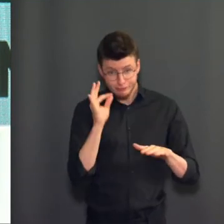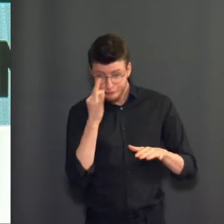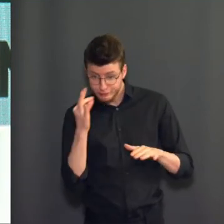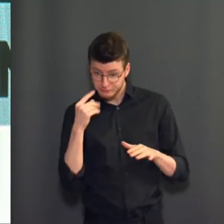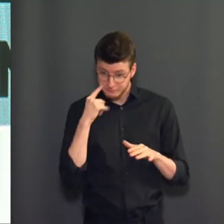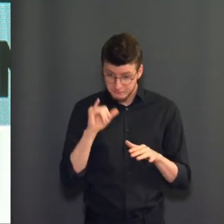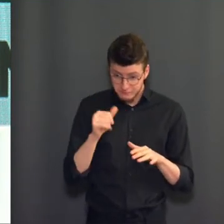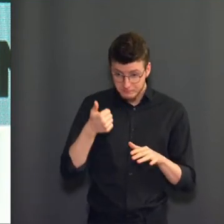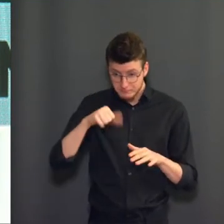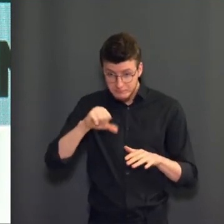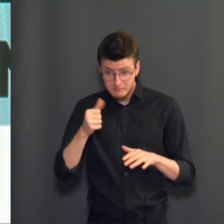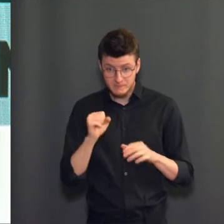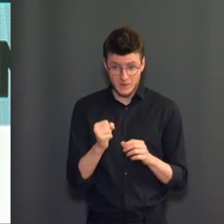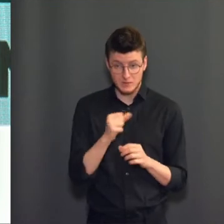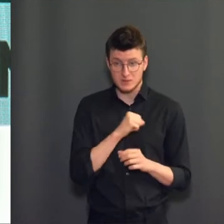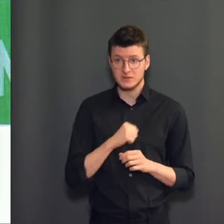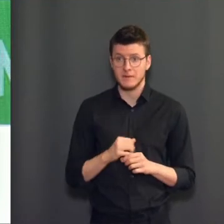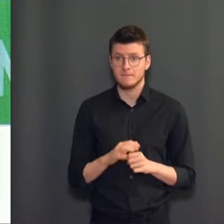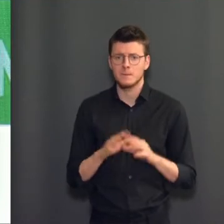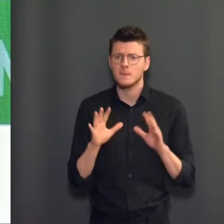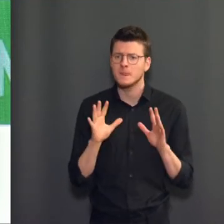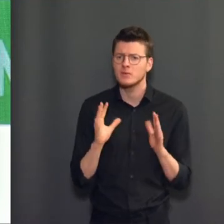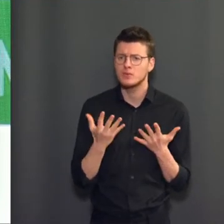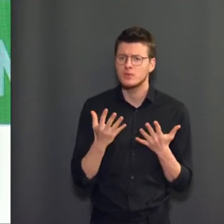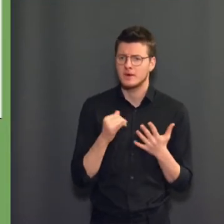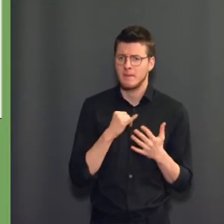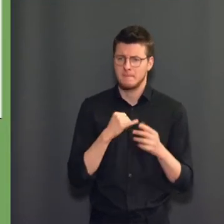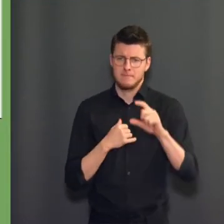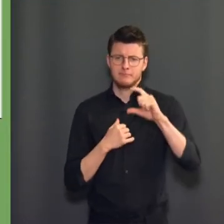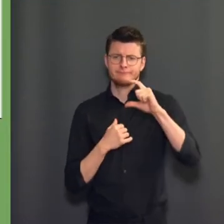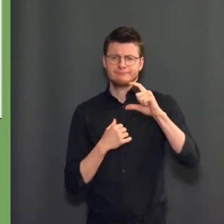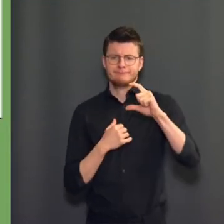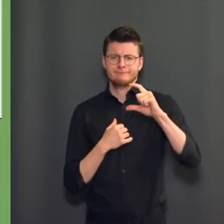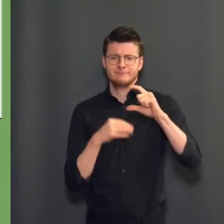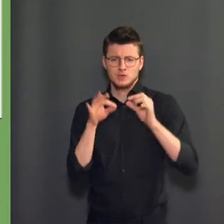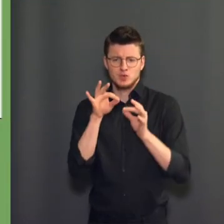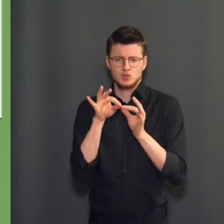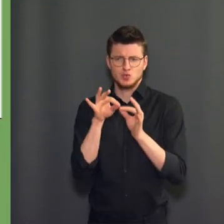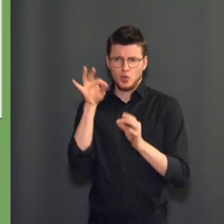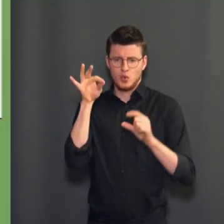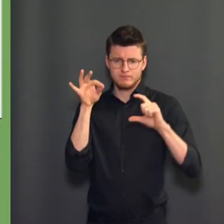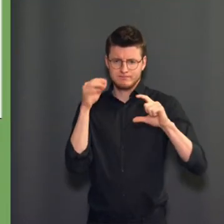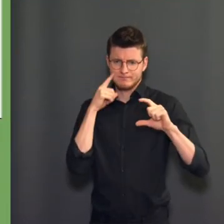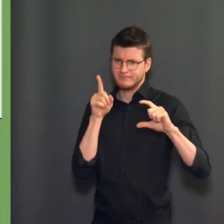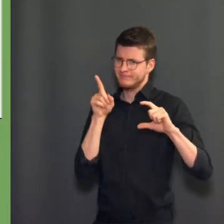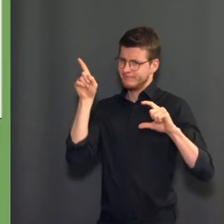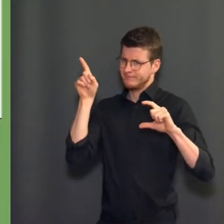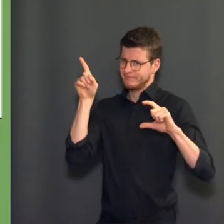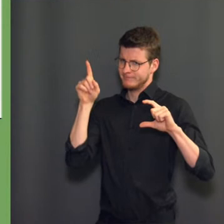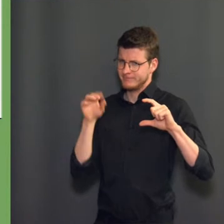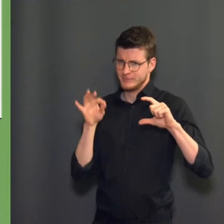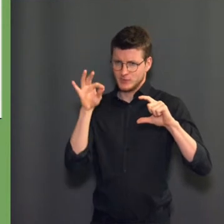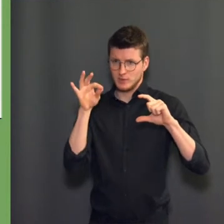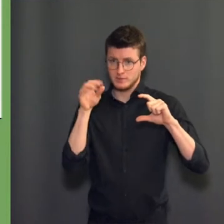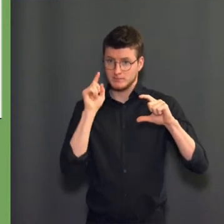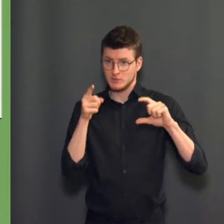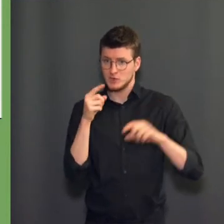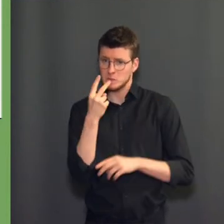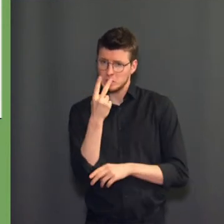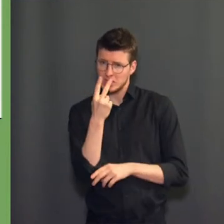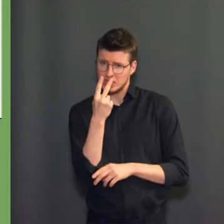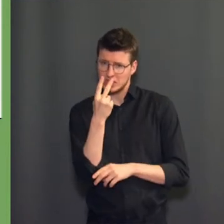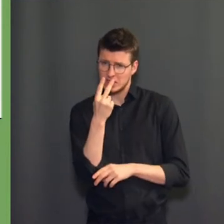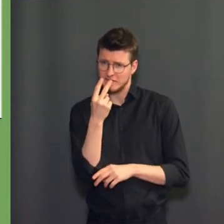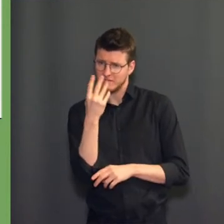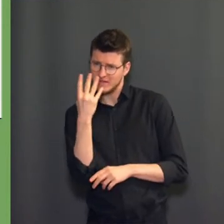U neemt het staal af met een korte, dikke wisser die u zo'n 2 tot 4 centimeter in elk neusgat